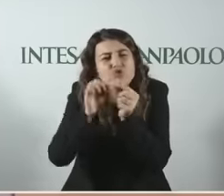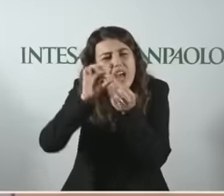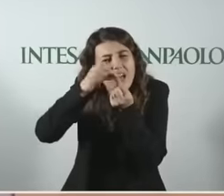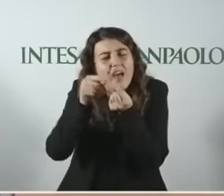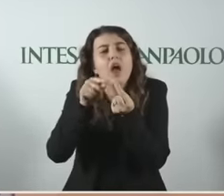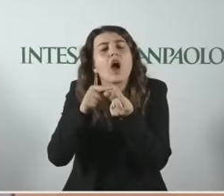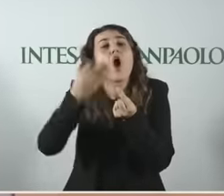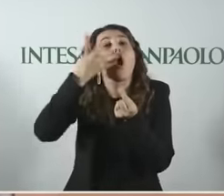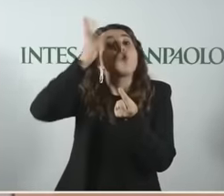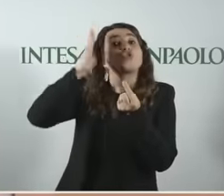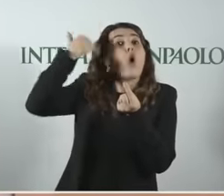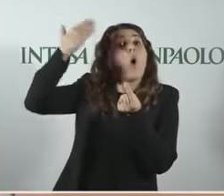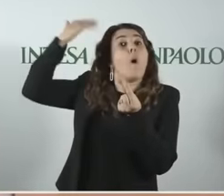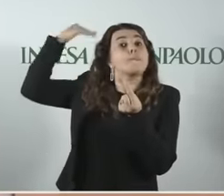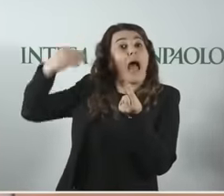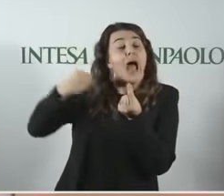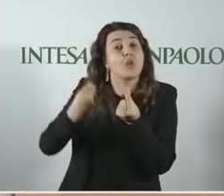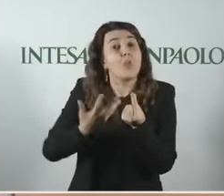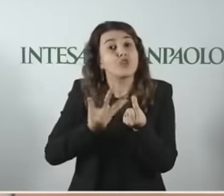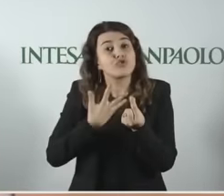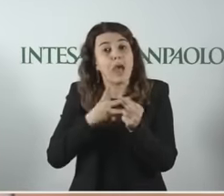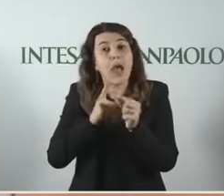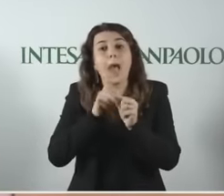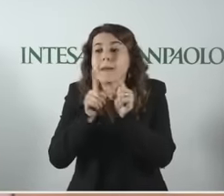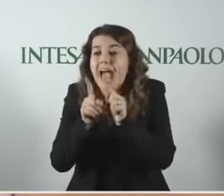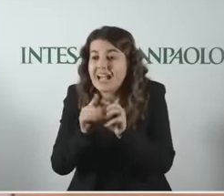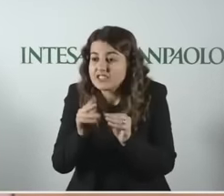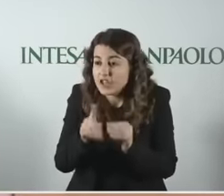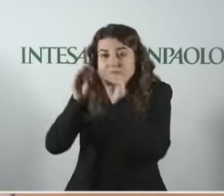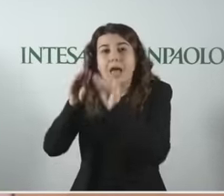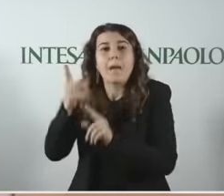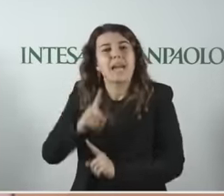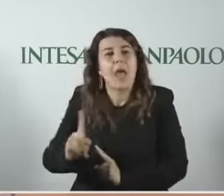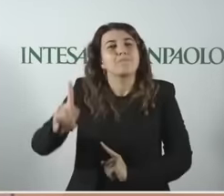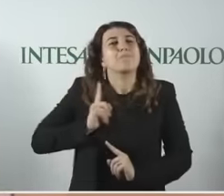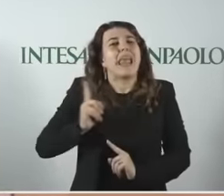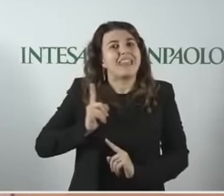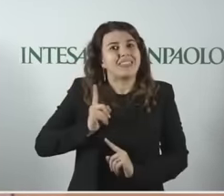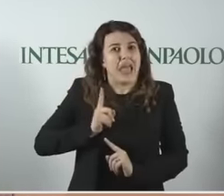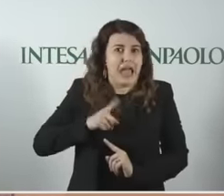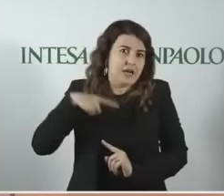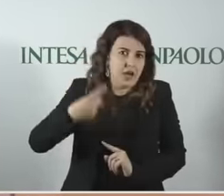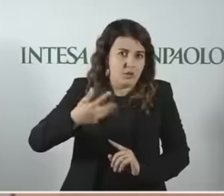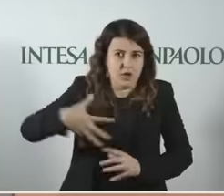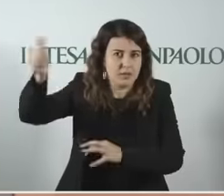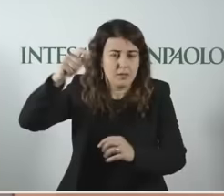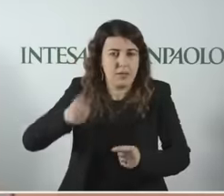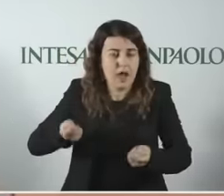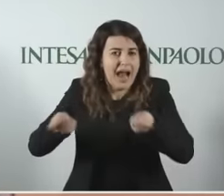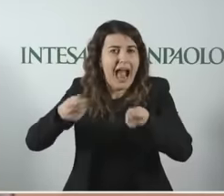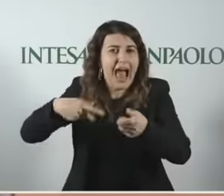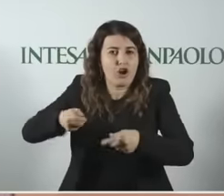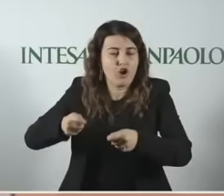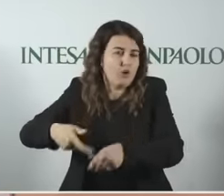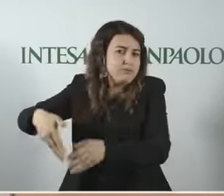romani quando dovevano immagazzinare cereali per le campagne militari che poi le legioni se li portavano dietro sui carri